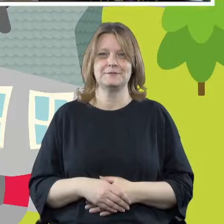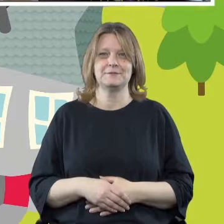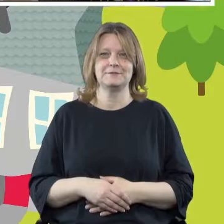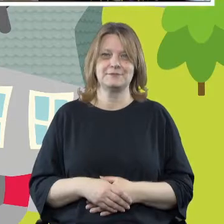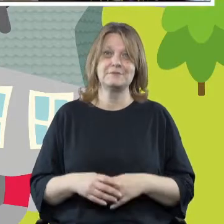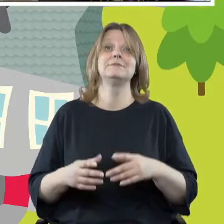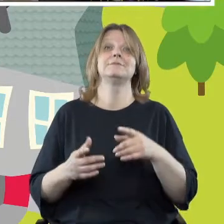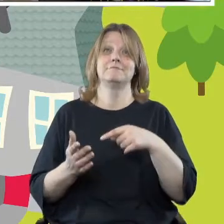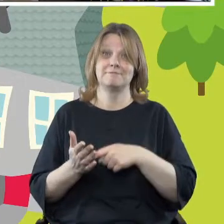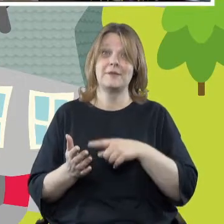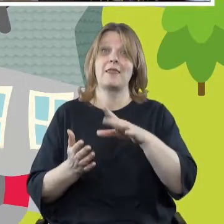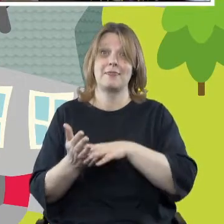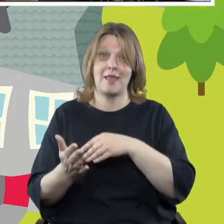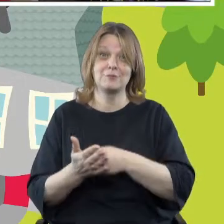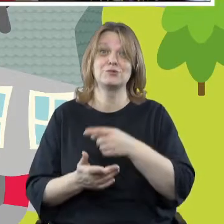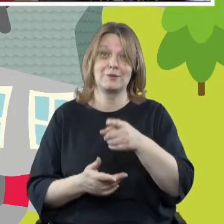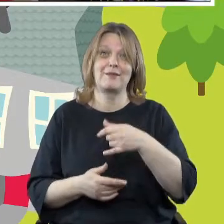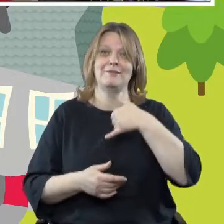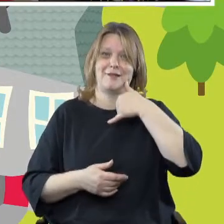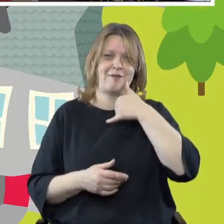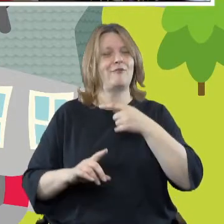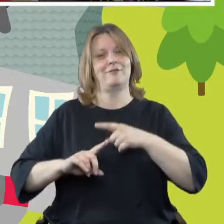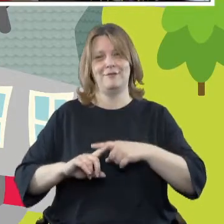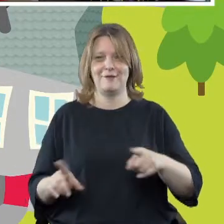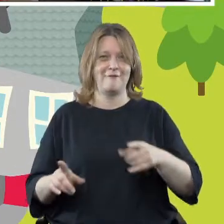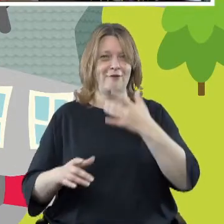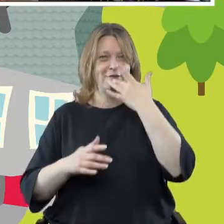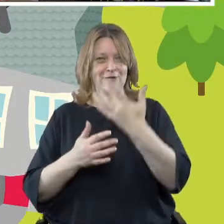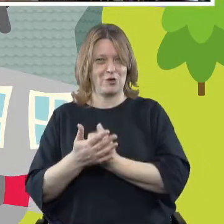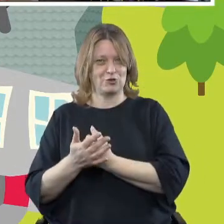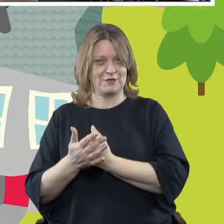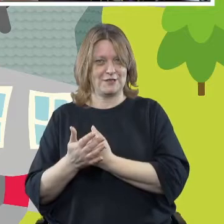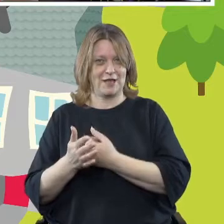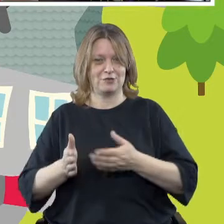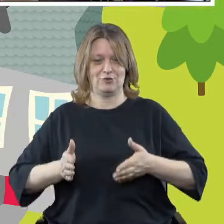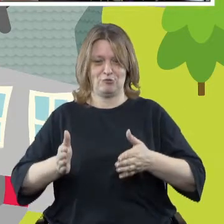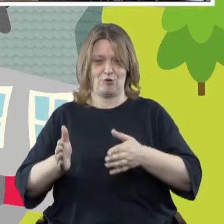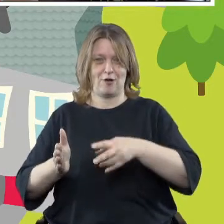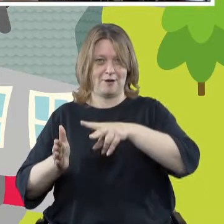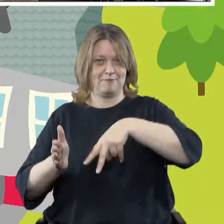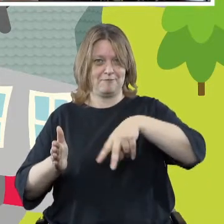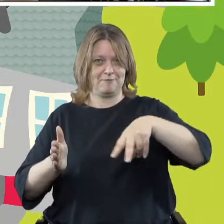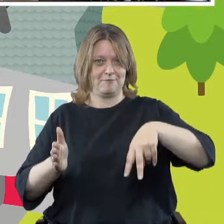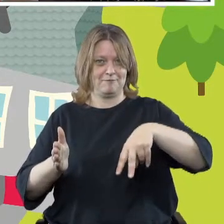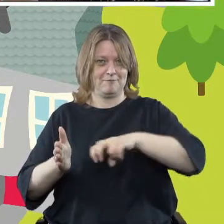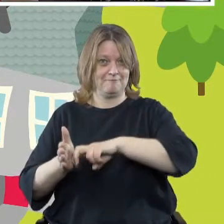No na przykład właśnie telefon, prawda? Czyli one mogą, te elementy mogą ograniczyć wam,